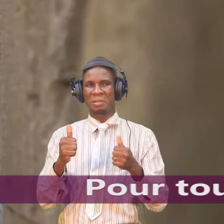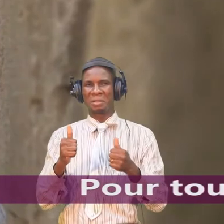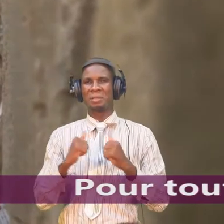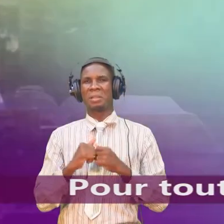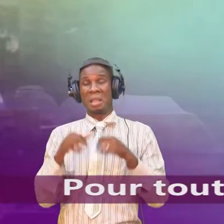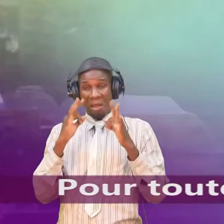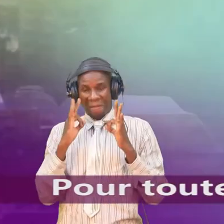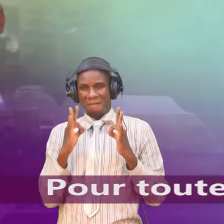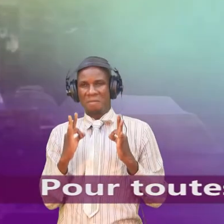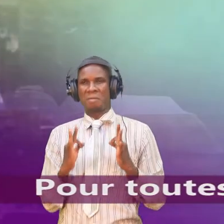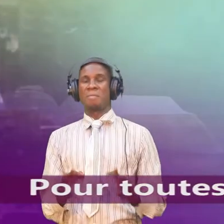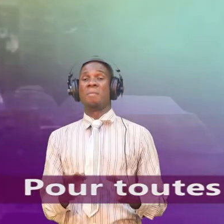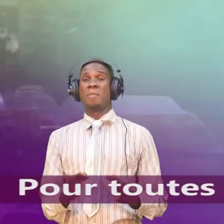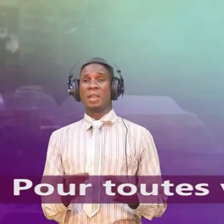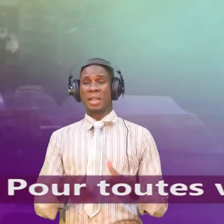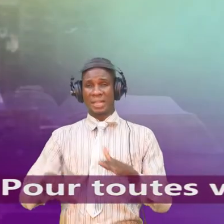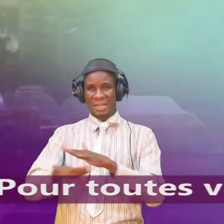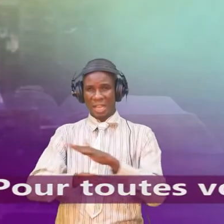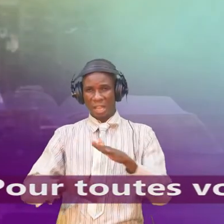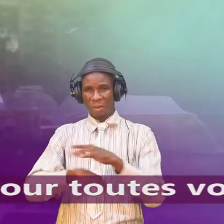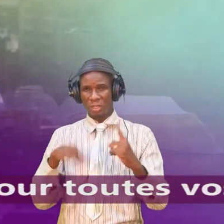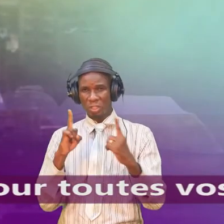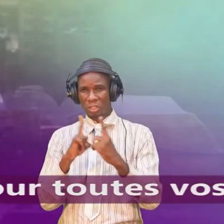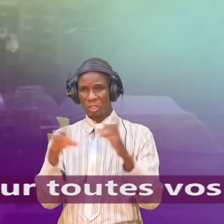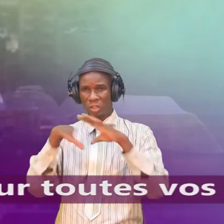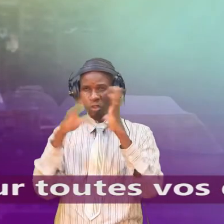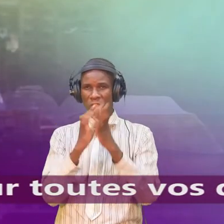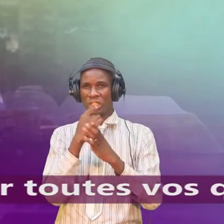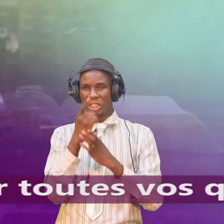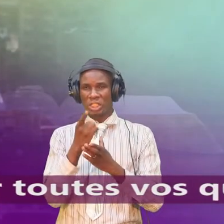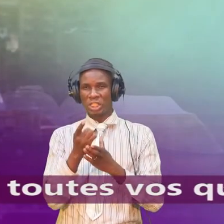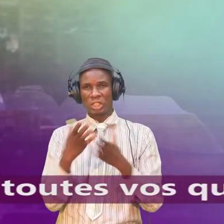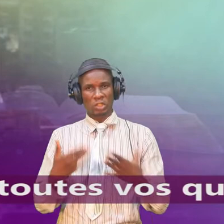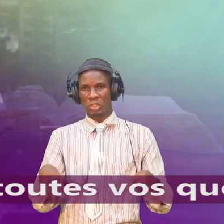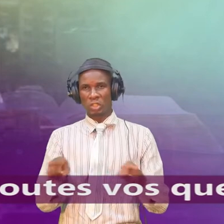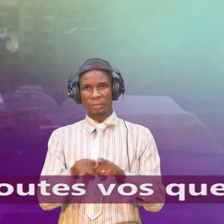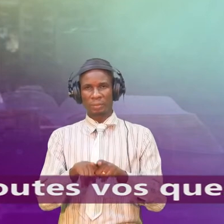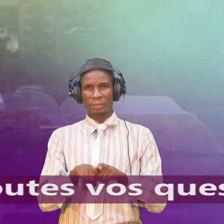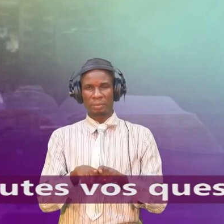Wengine wanafikiri kwamba vitendo vya dini vinaelekeza kwa wokovu.